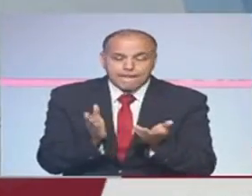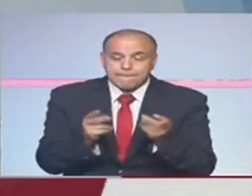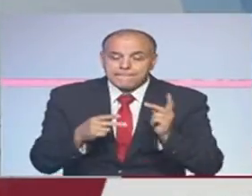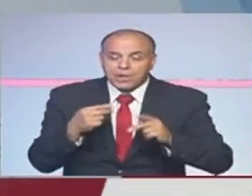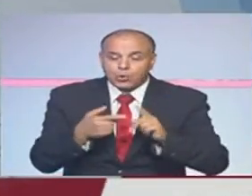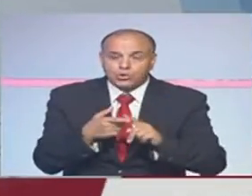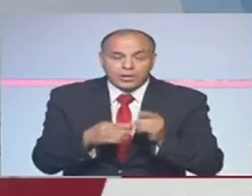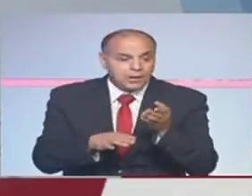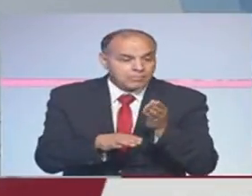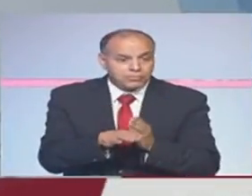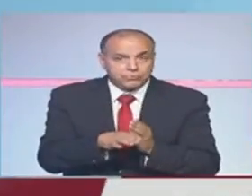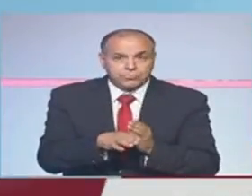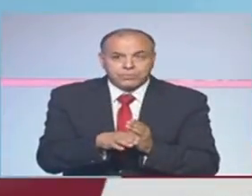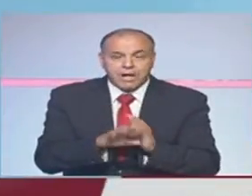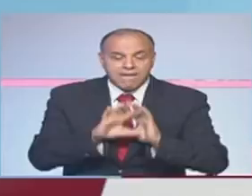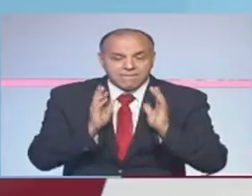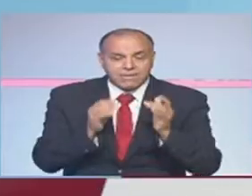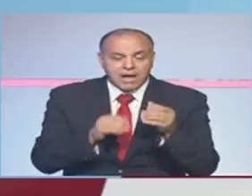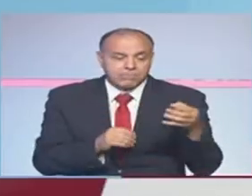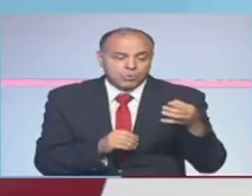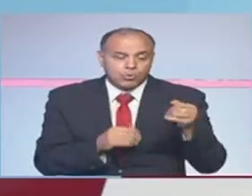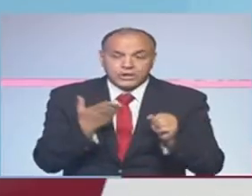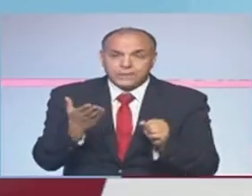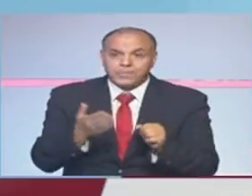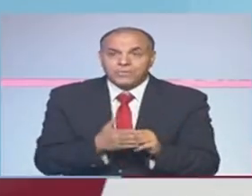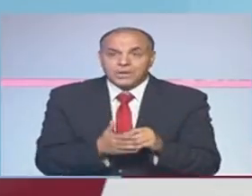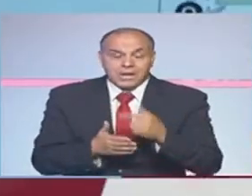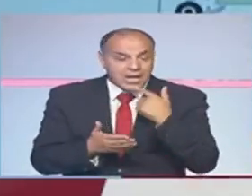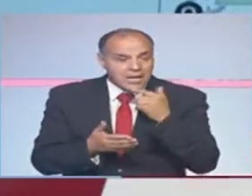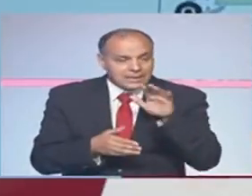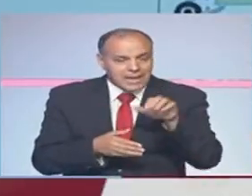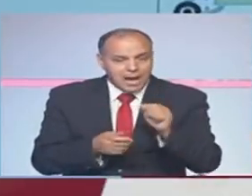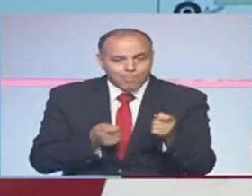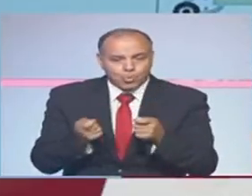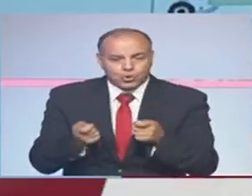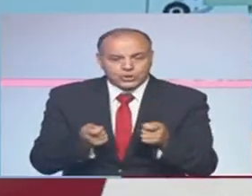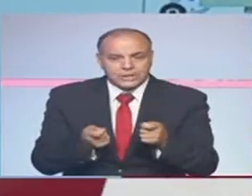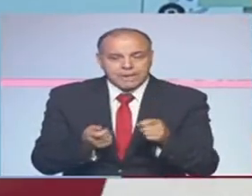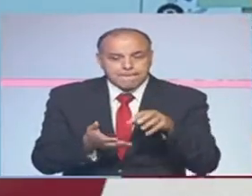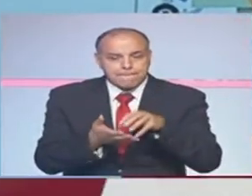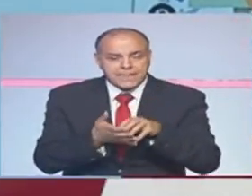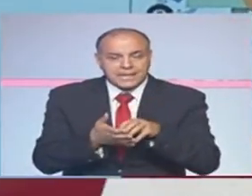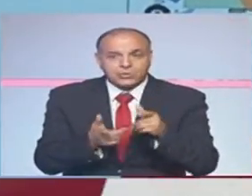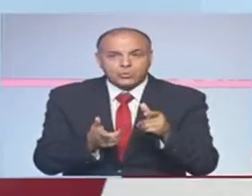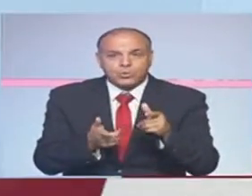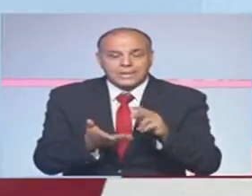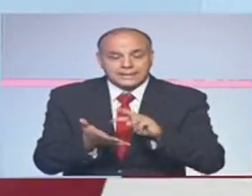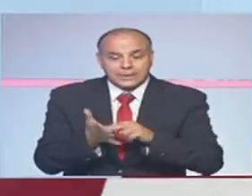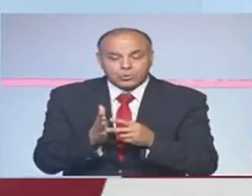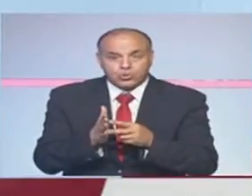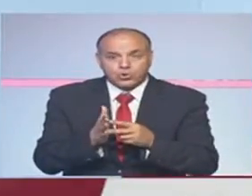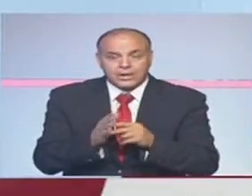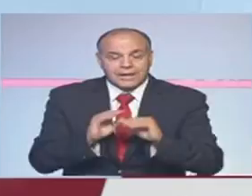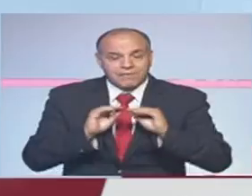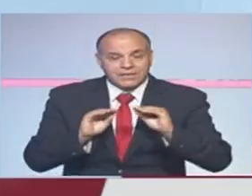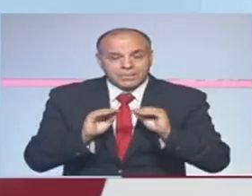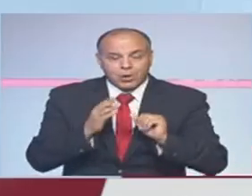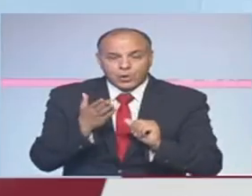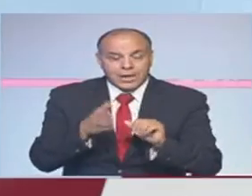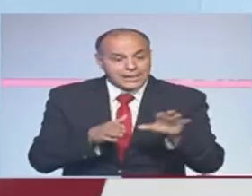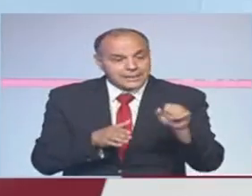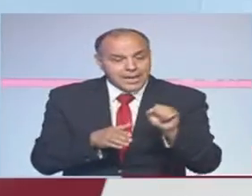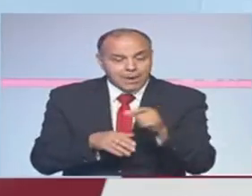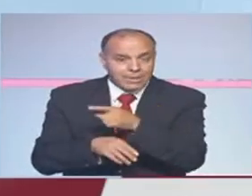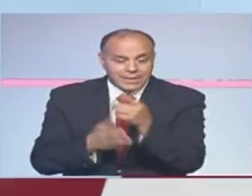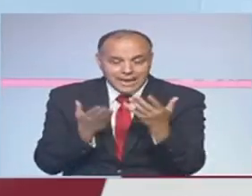المتاحه في هذا الفضاء الافتراضيه ودعا المدير العام للمركز الوطني للتكنولوجيا في التربيه دعا